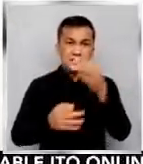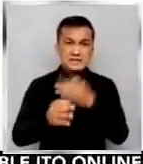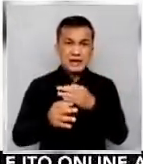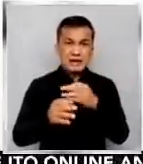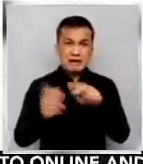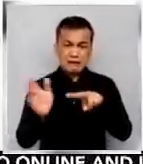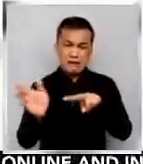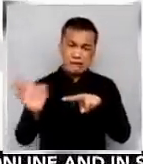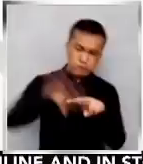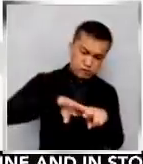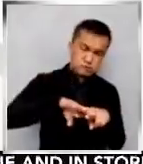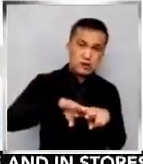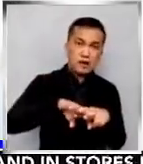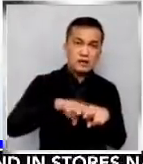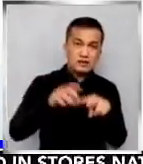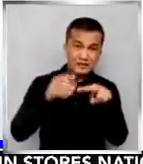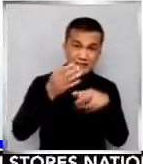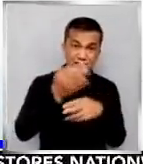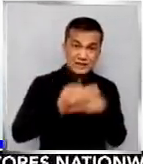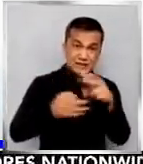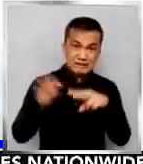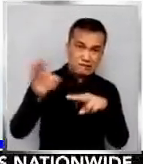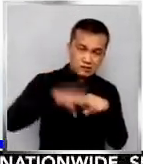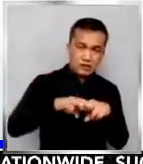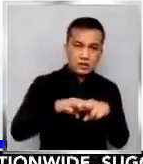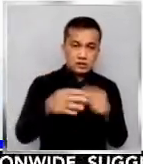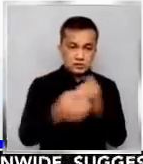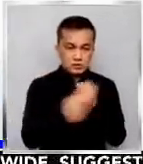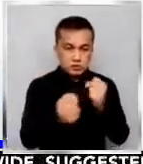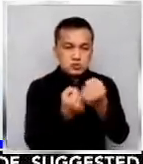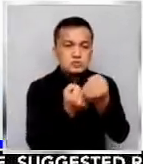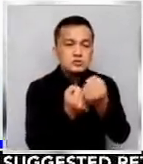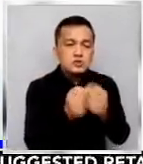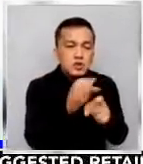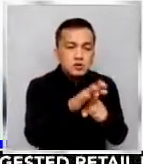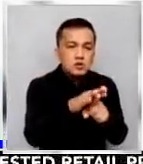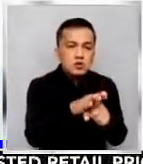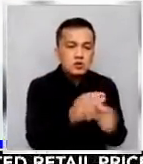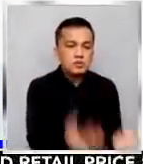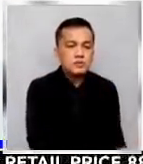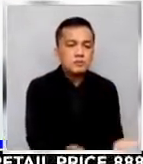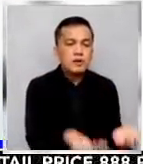Ang mga rescuer todo alalay habang marahang binubuhat ang ginang.